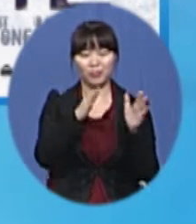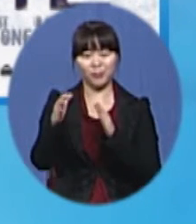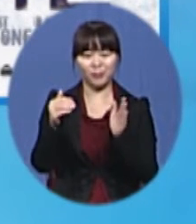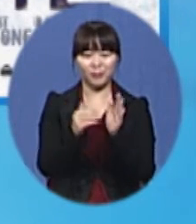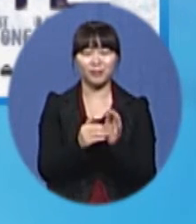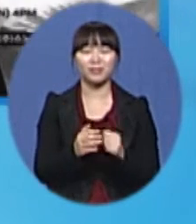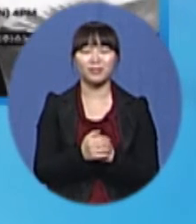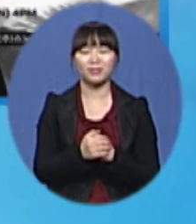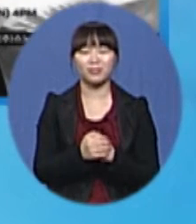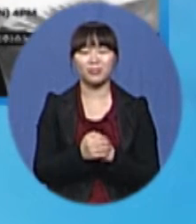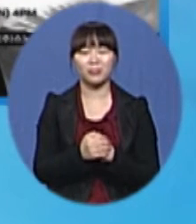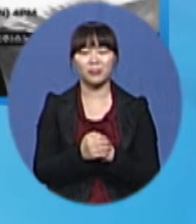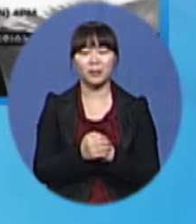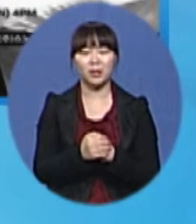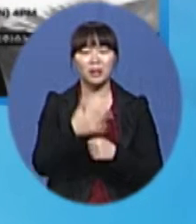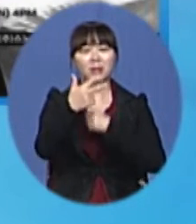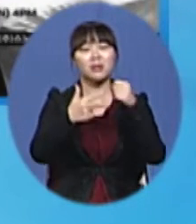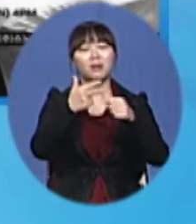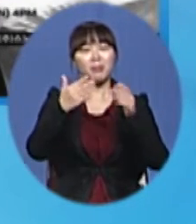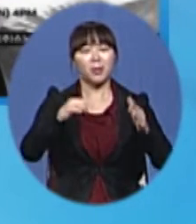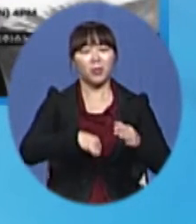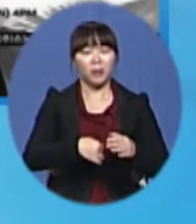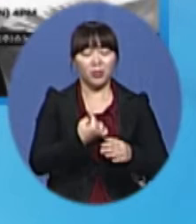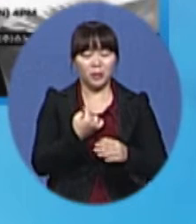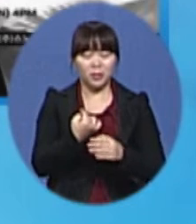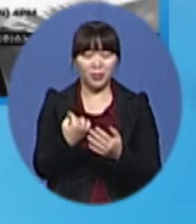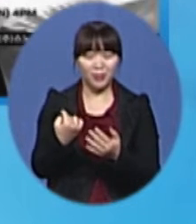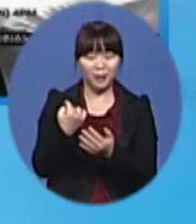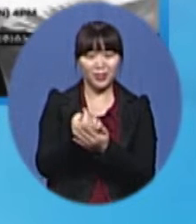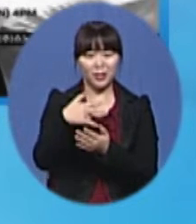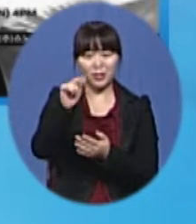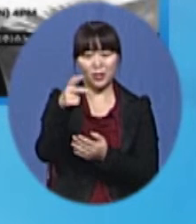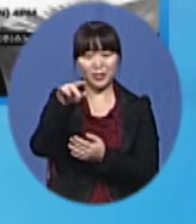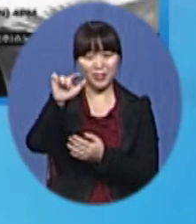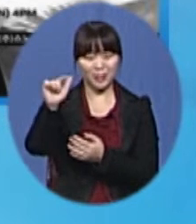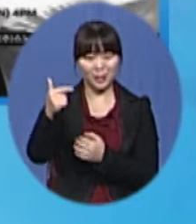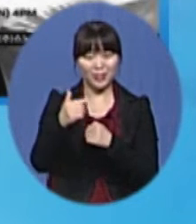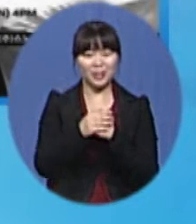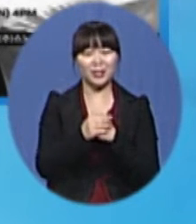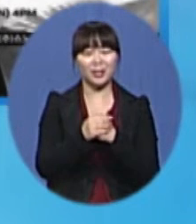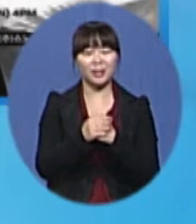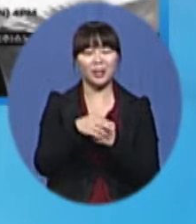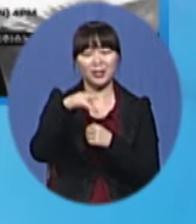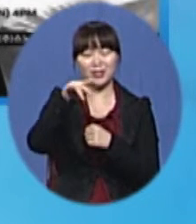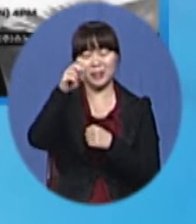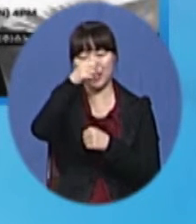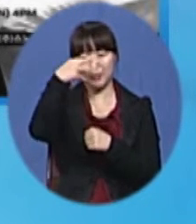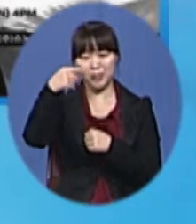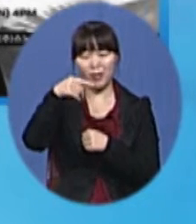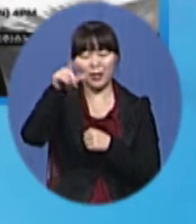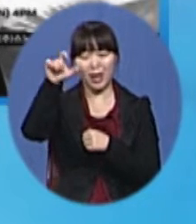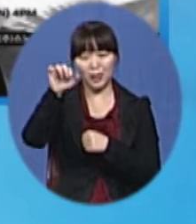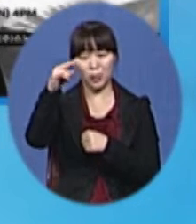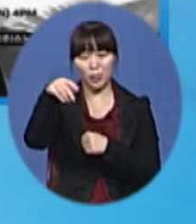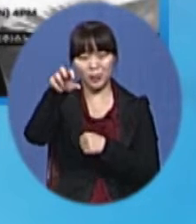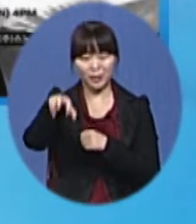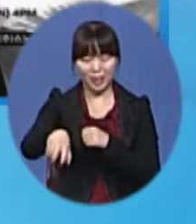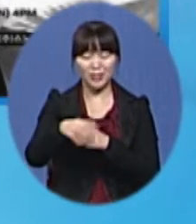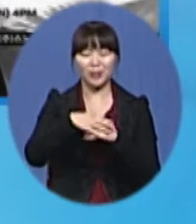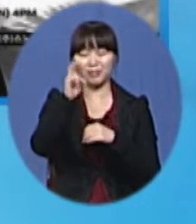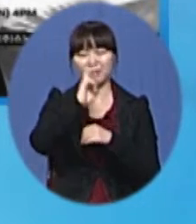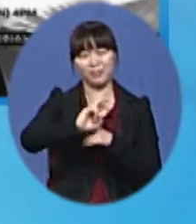마련돼 있습니다. 7년 만에 솔로로 컴백한 전진이 블루스케어 삼성카드홀에서 콘서트를